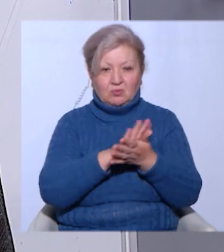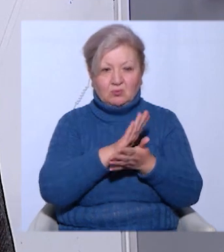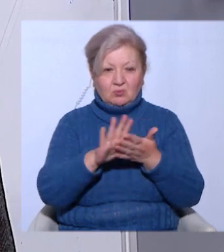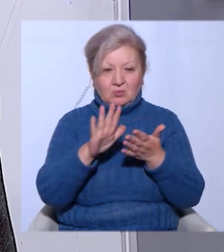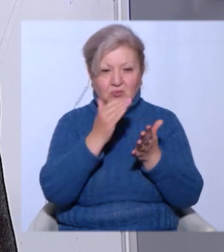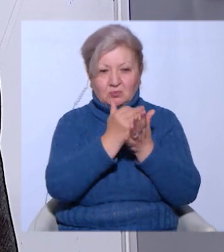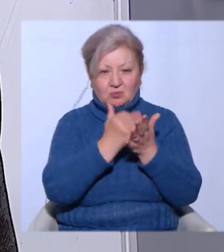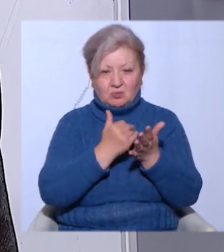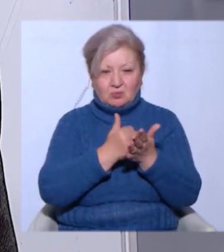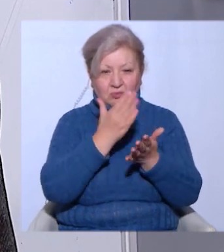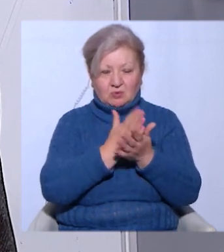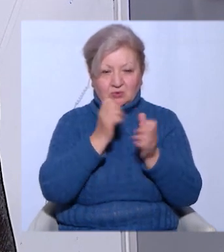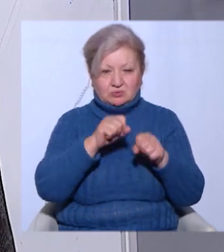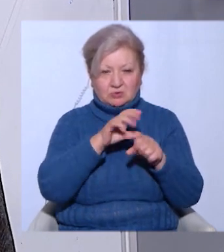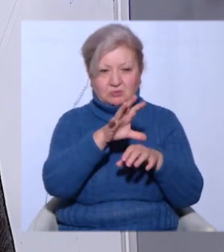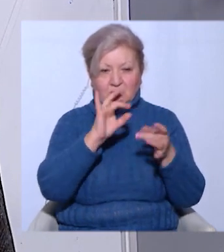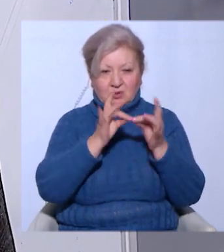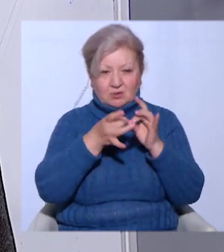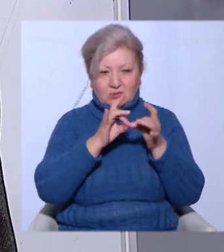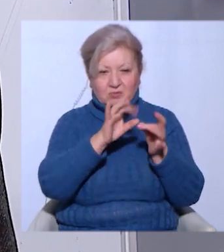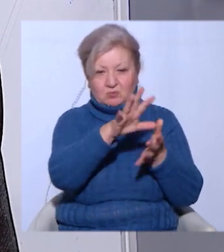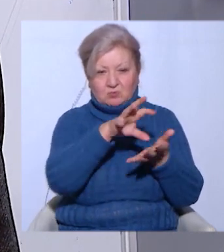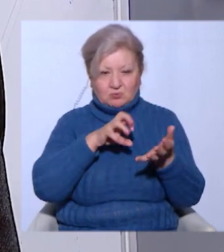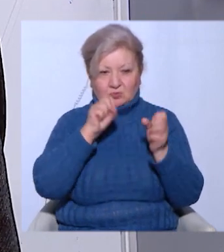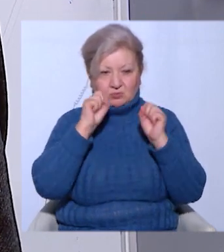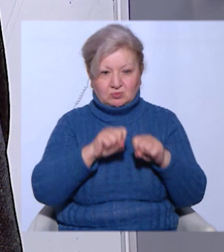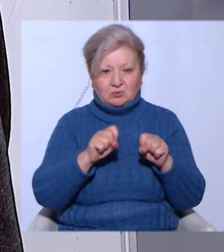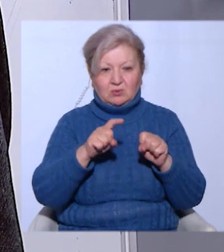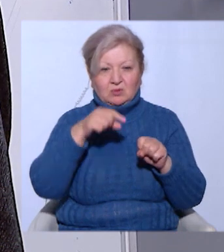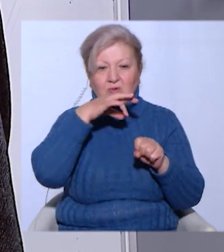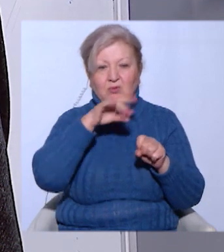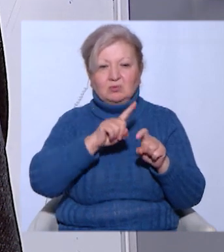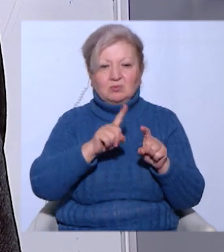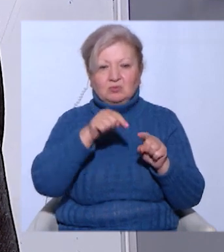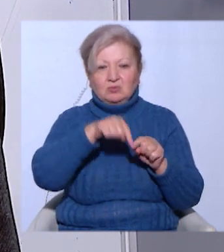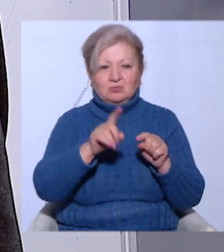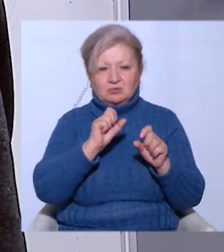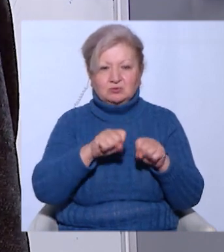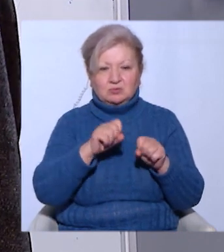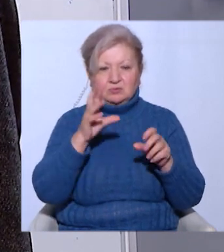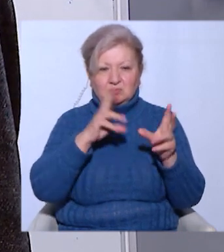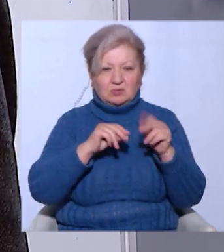არის უფასო პროგრამა GeoGebra, რომელიც შეგიძლია გადმოკაჩოთ და გამოგადგებათ რაში.